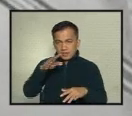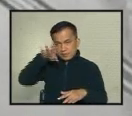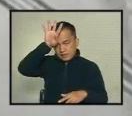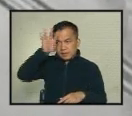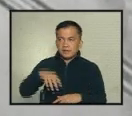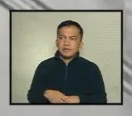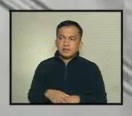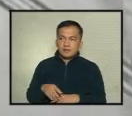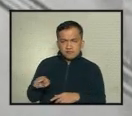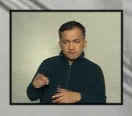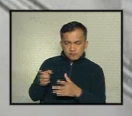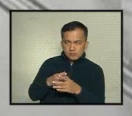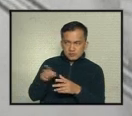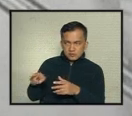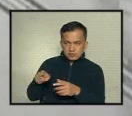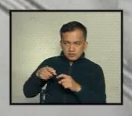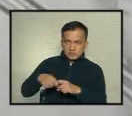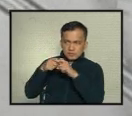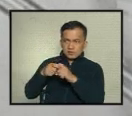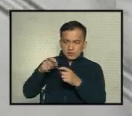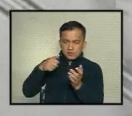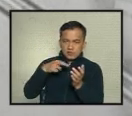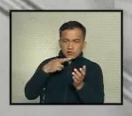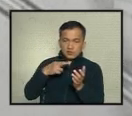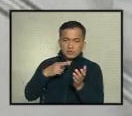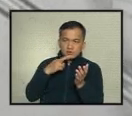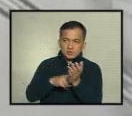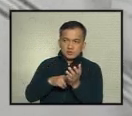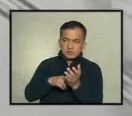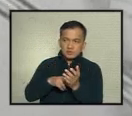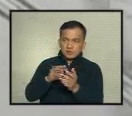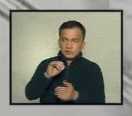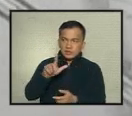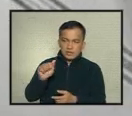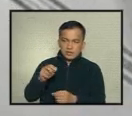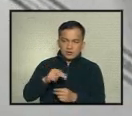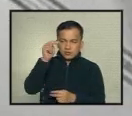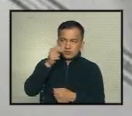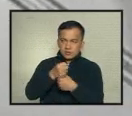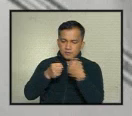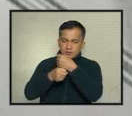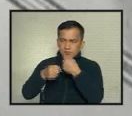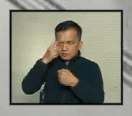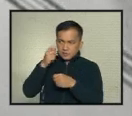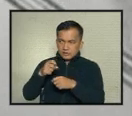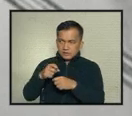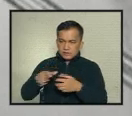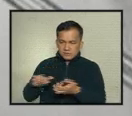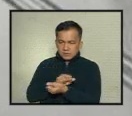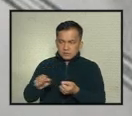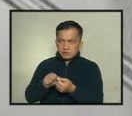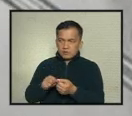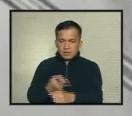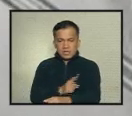sa Cavite. Nauna nang sinuspindi ang voter registration sa makilala North Cotabato dahil sa pinsala ng